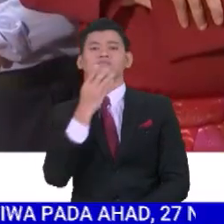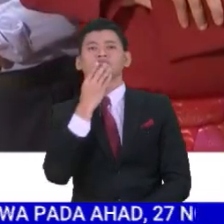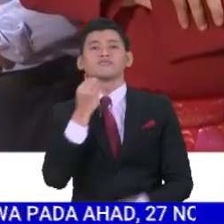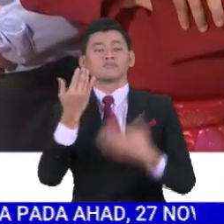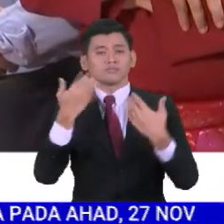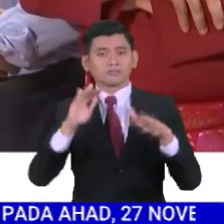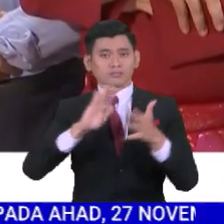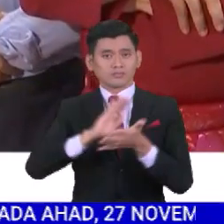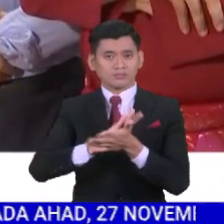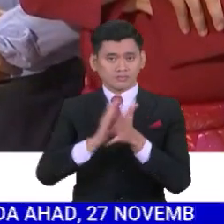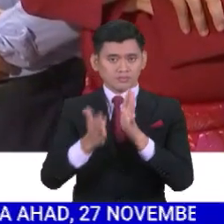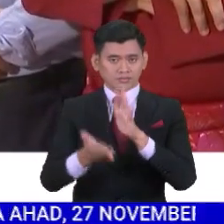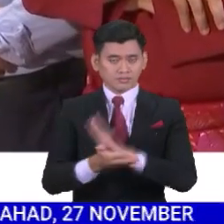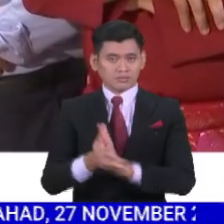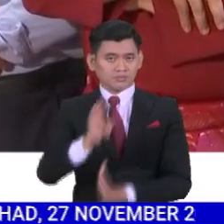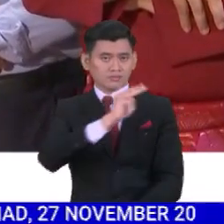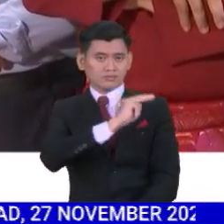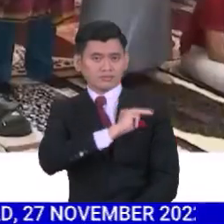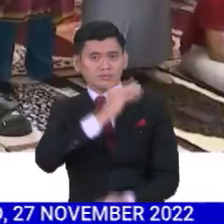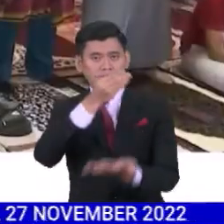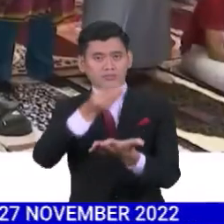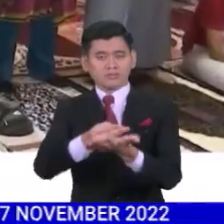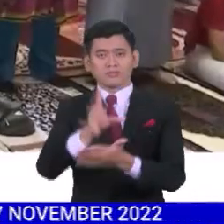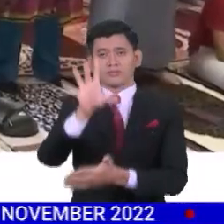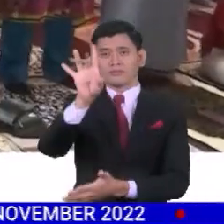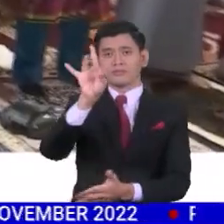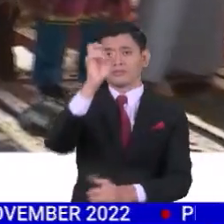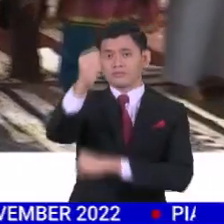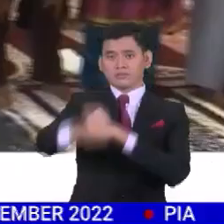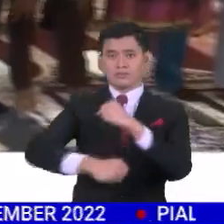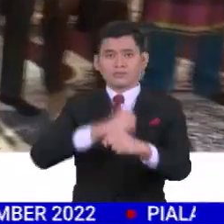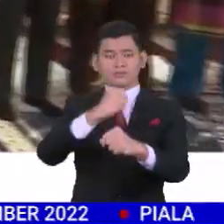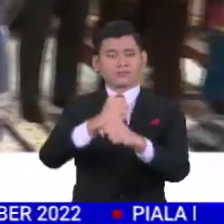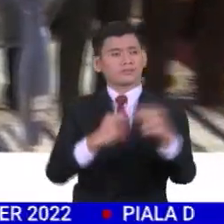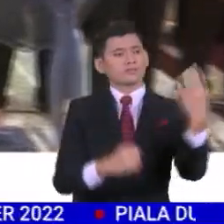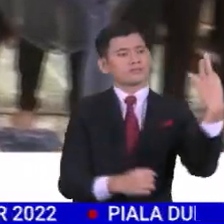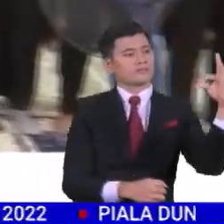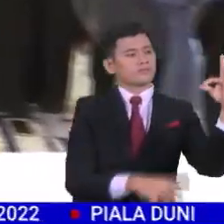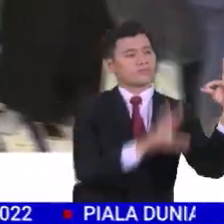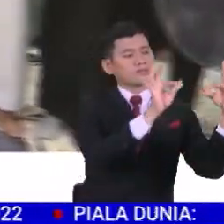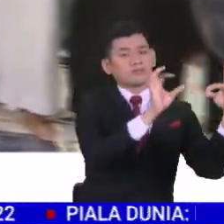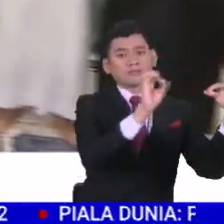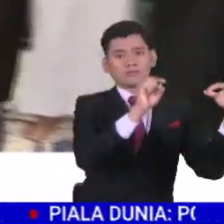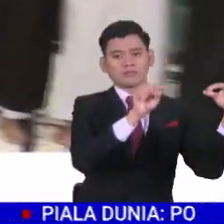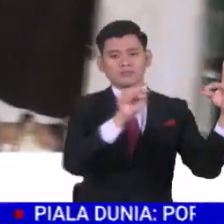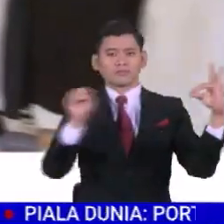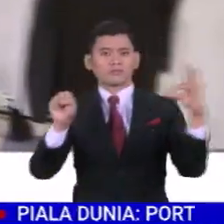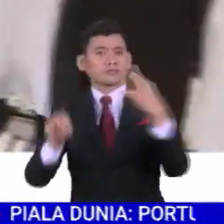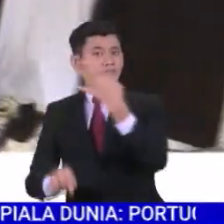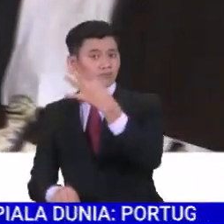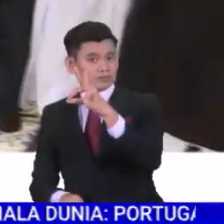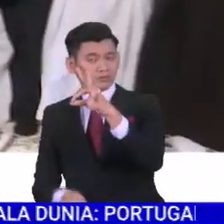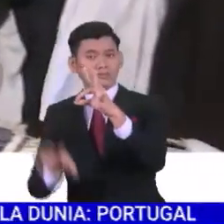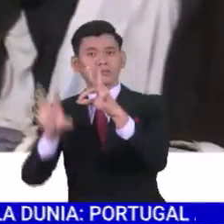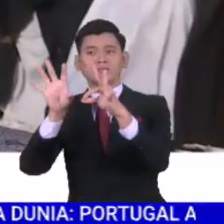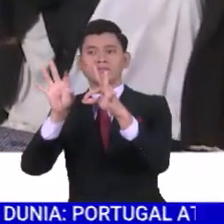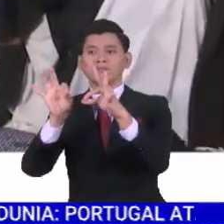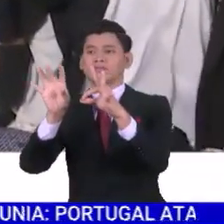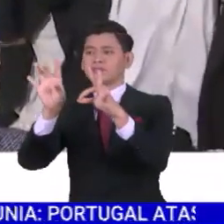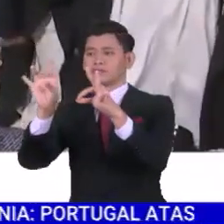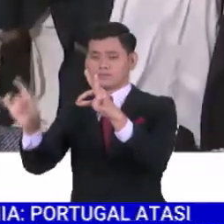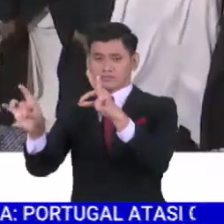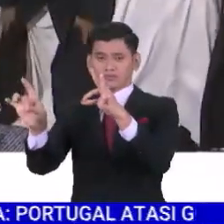memegang portfolio Menteri Keuangan selama 8 tahun antara 1990 hingga 1998